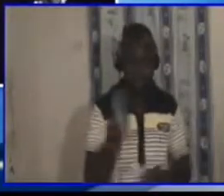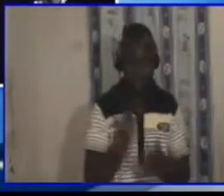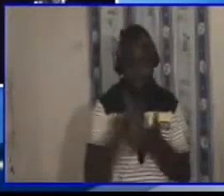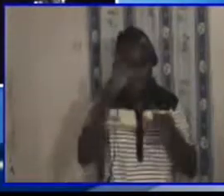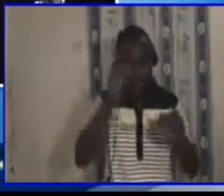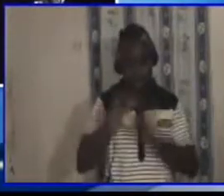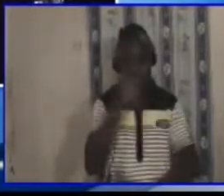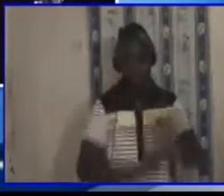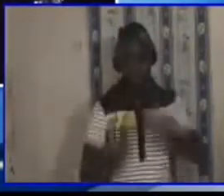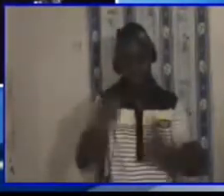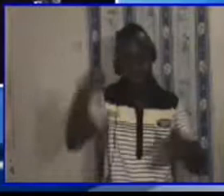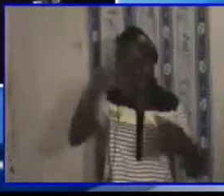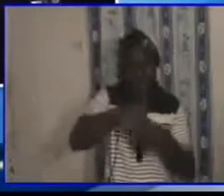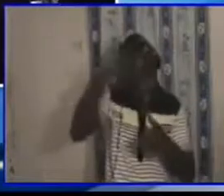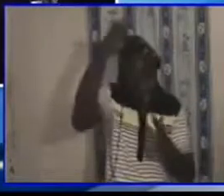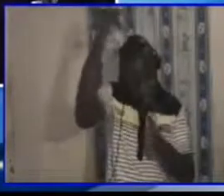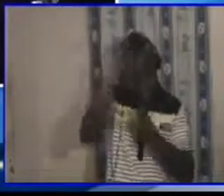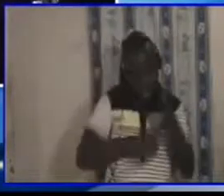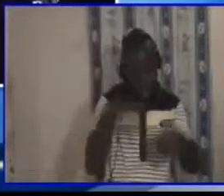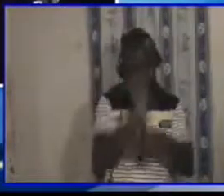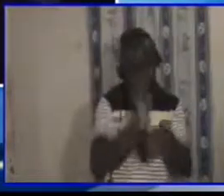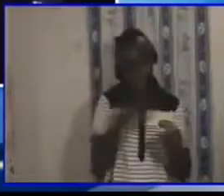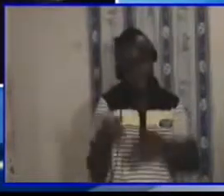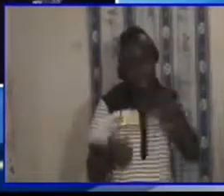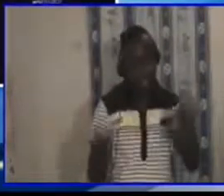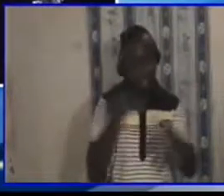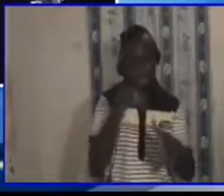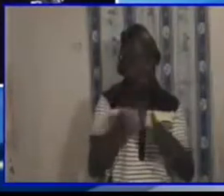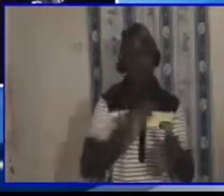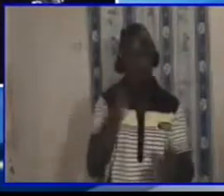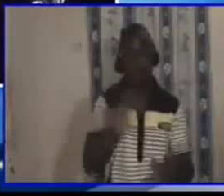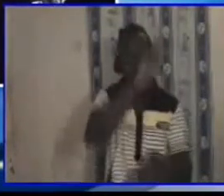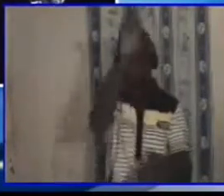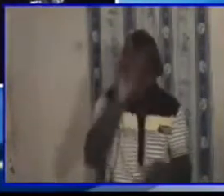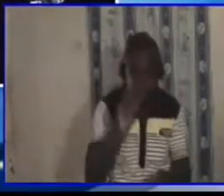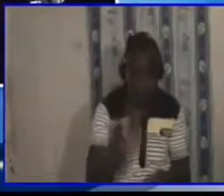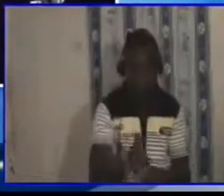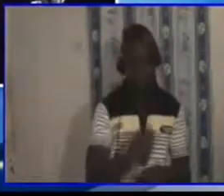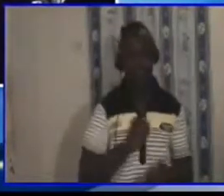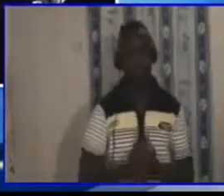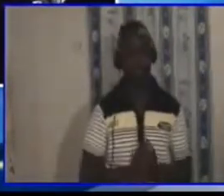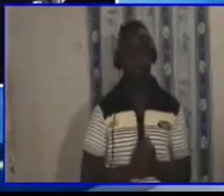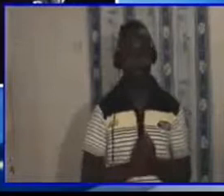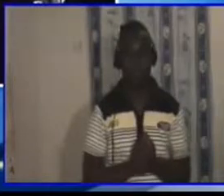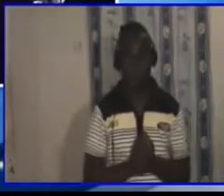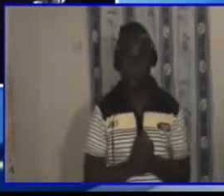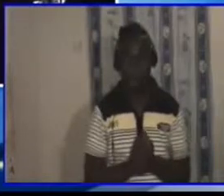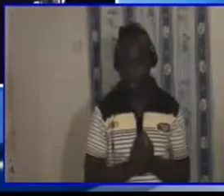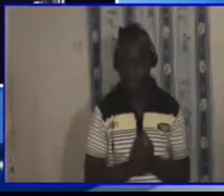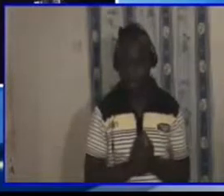persone salvate cioè delle persone nate di nuovo nelle denominazioni